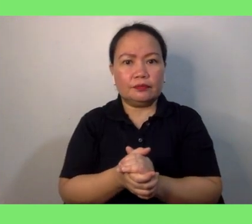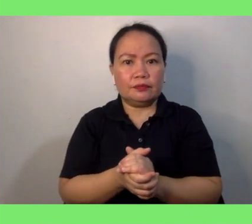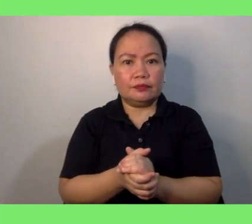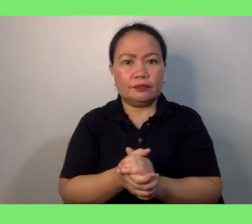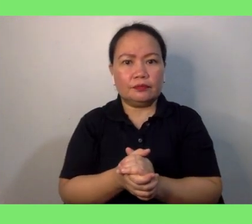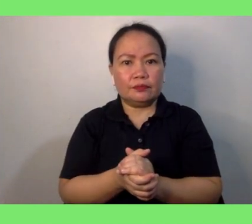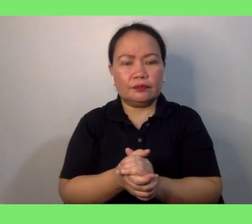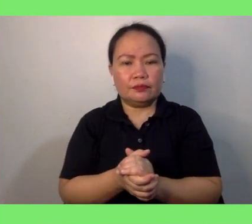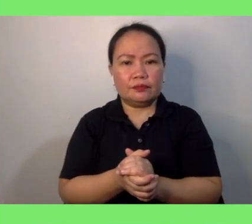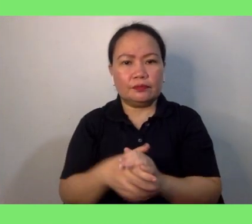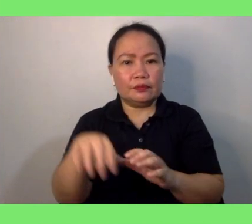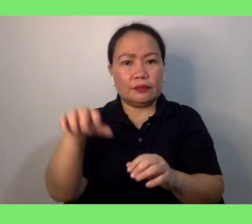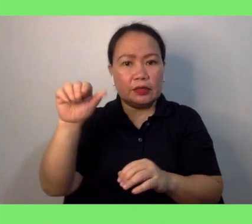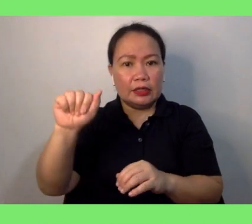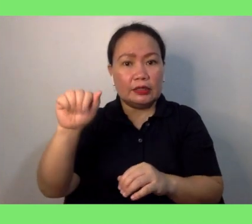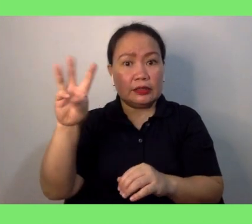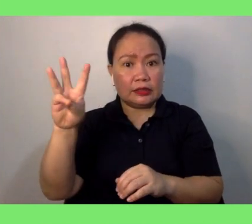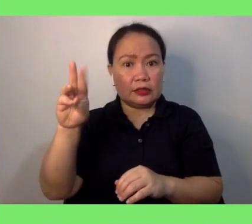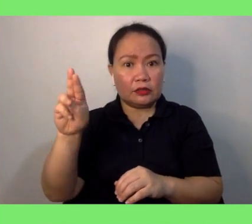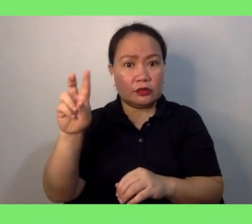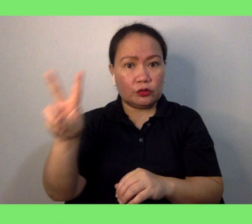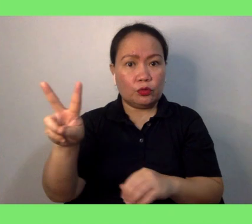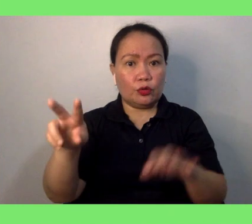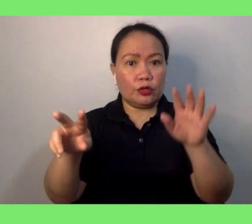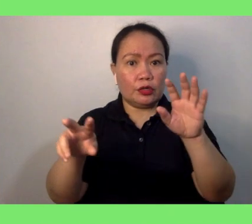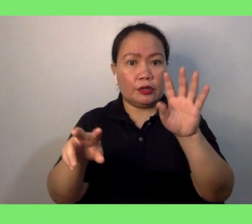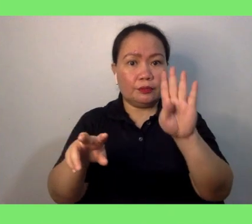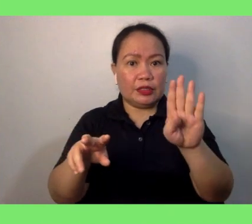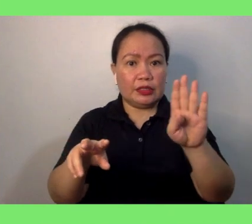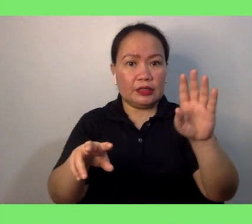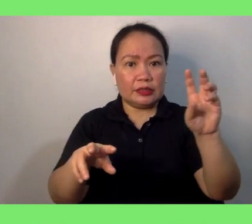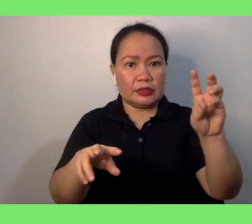62 degrees, your B is 66 degrees,